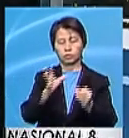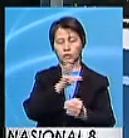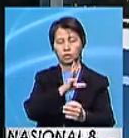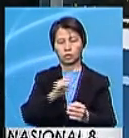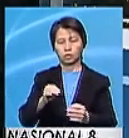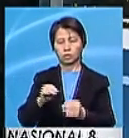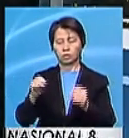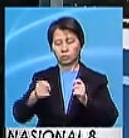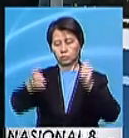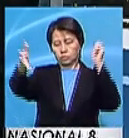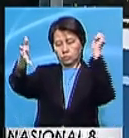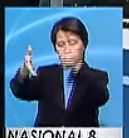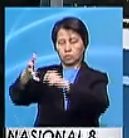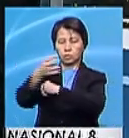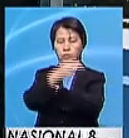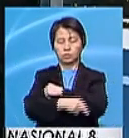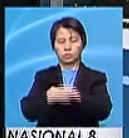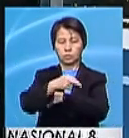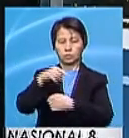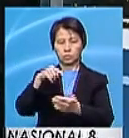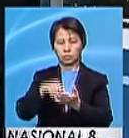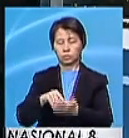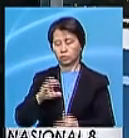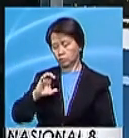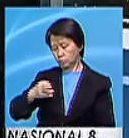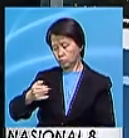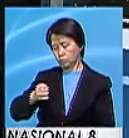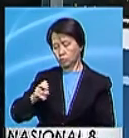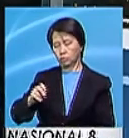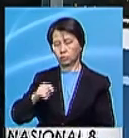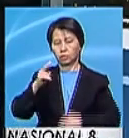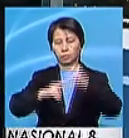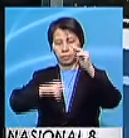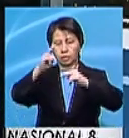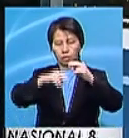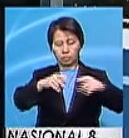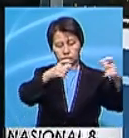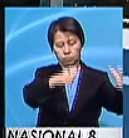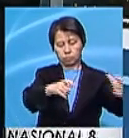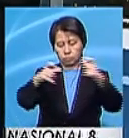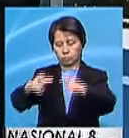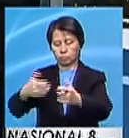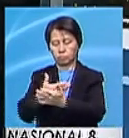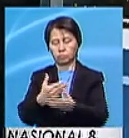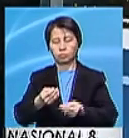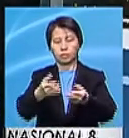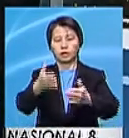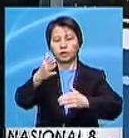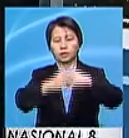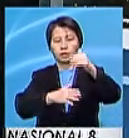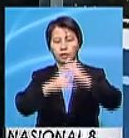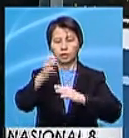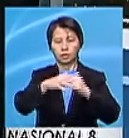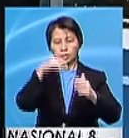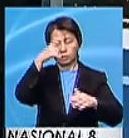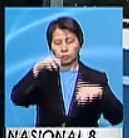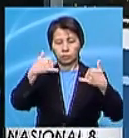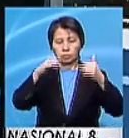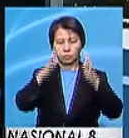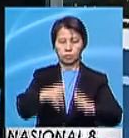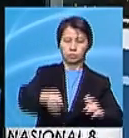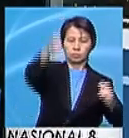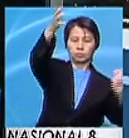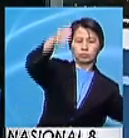yang baharu di negeri ini. Menurut Cheong, pembinaan gelanggang squash yang baharu itu akan memberi keselesaan kepada atlet squash.